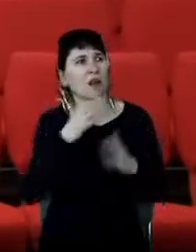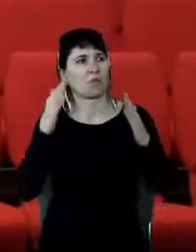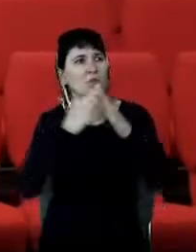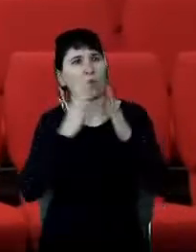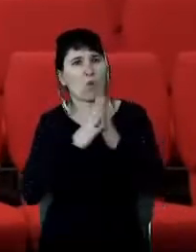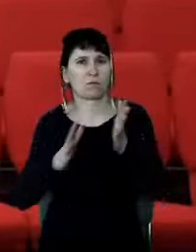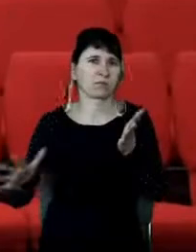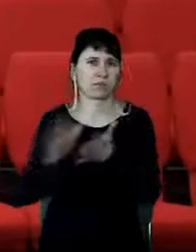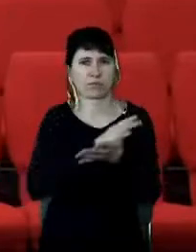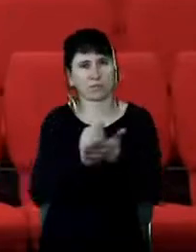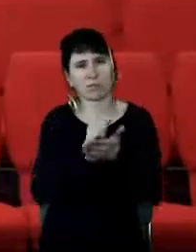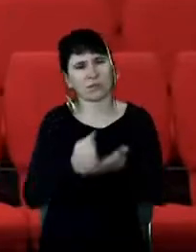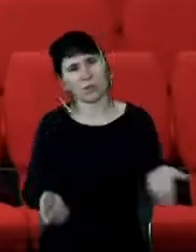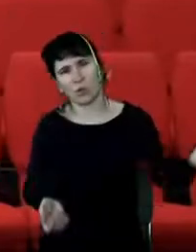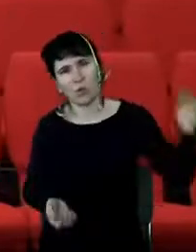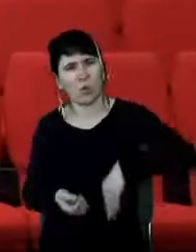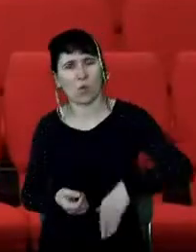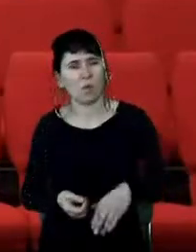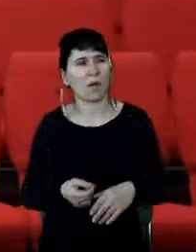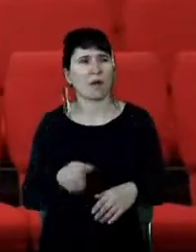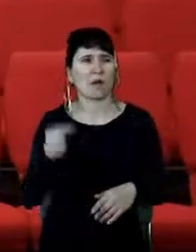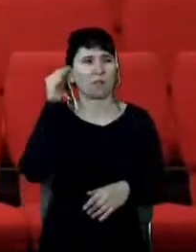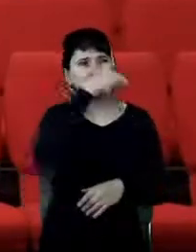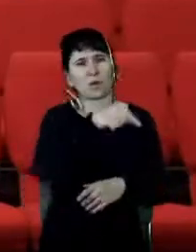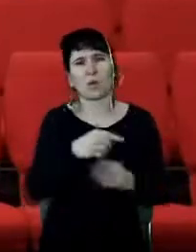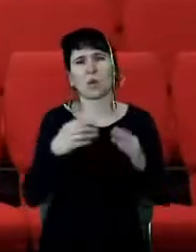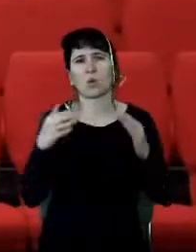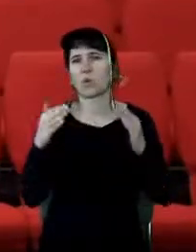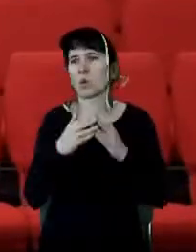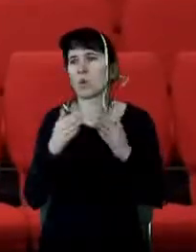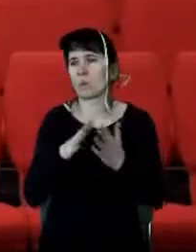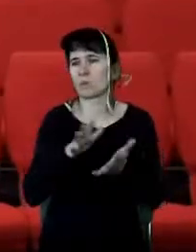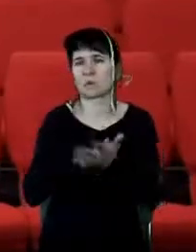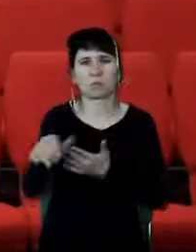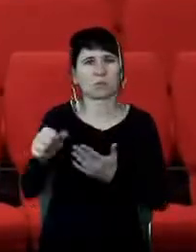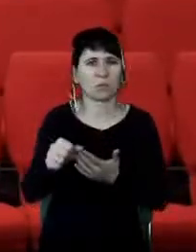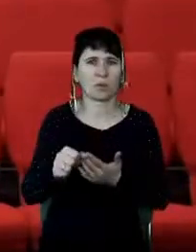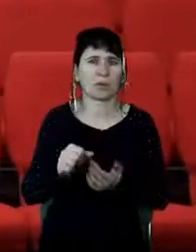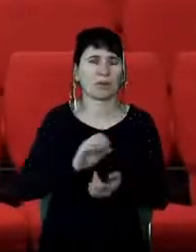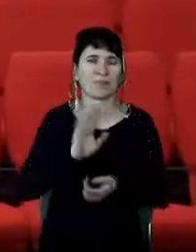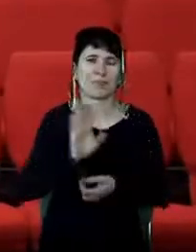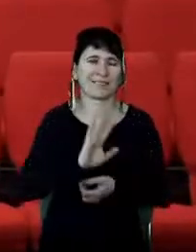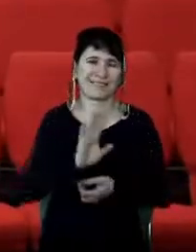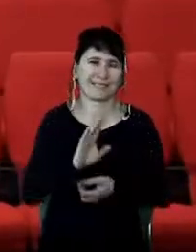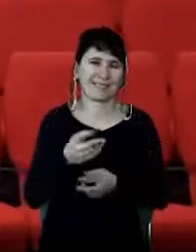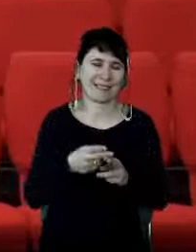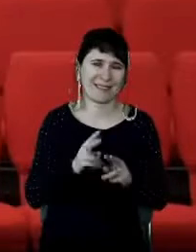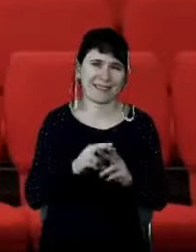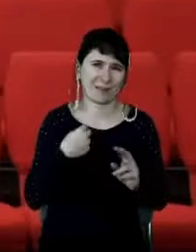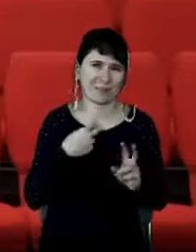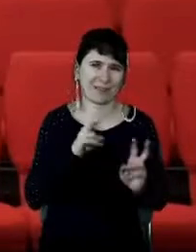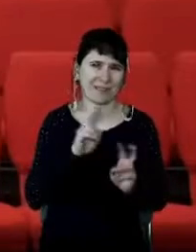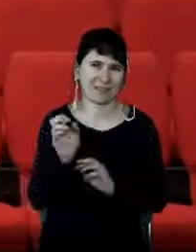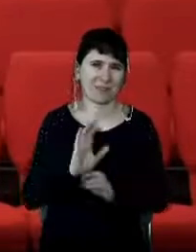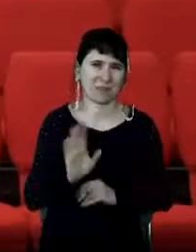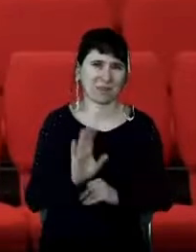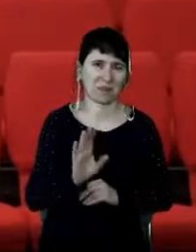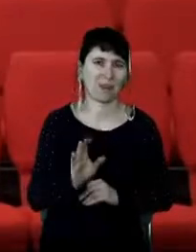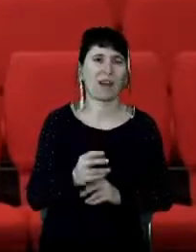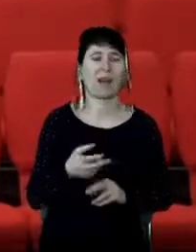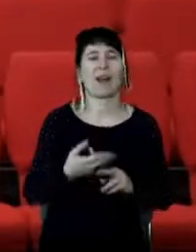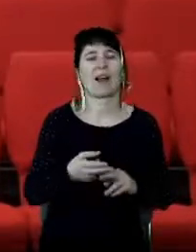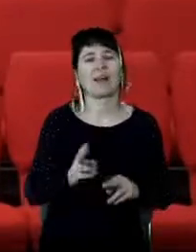ми повинні йти і робити якісь необдумані кроки. Зовсім не про це. Я хотів